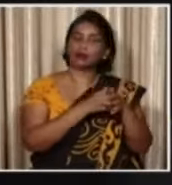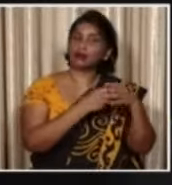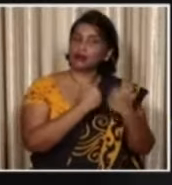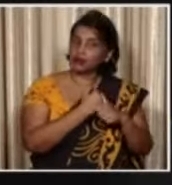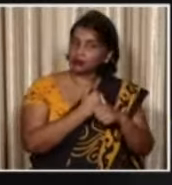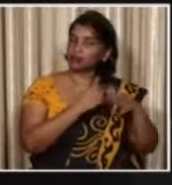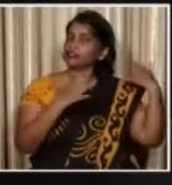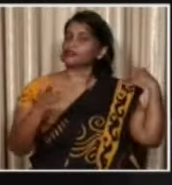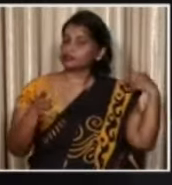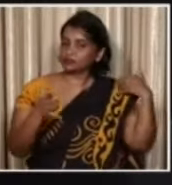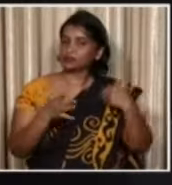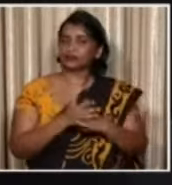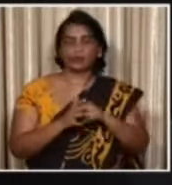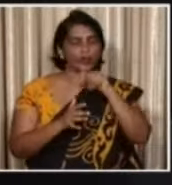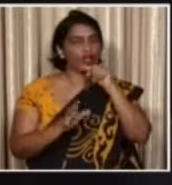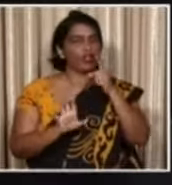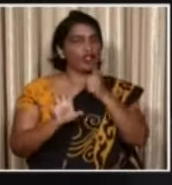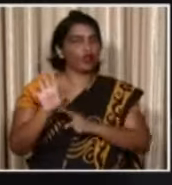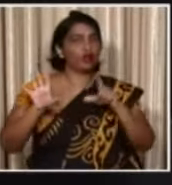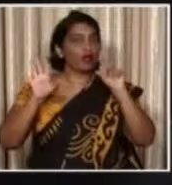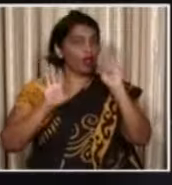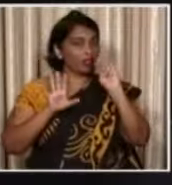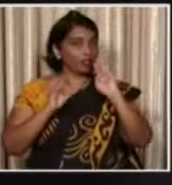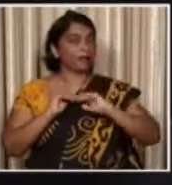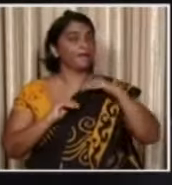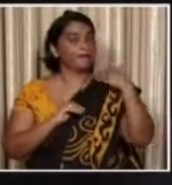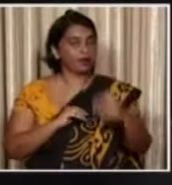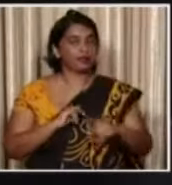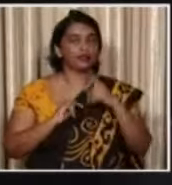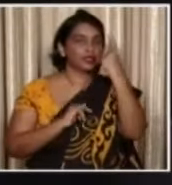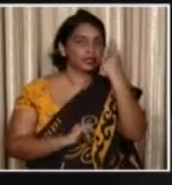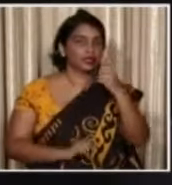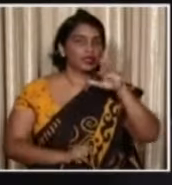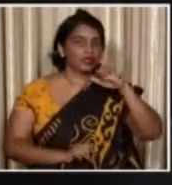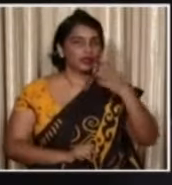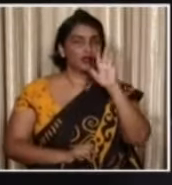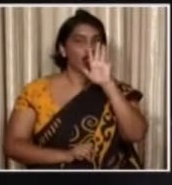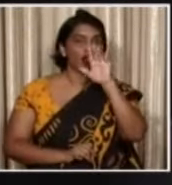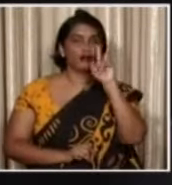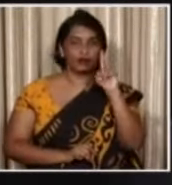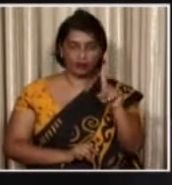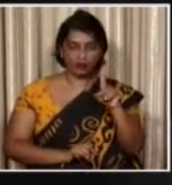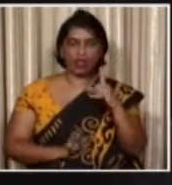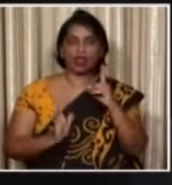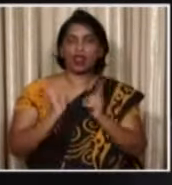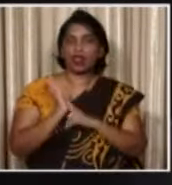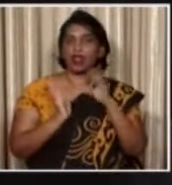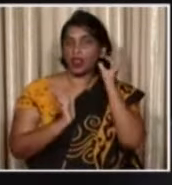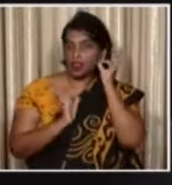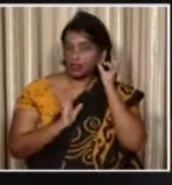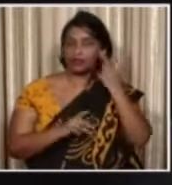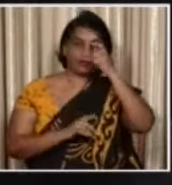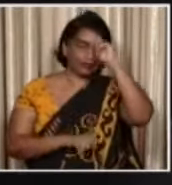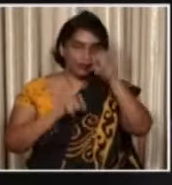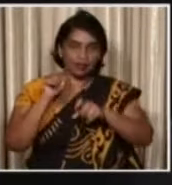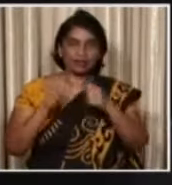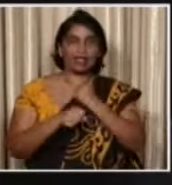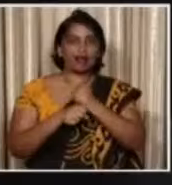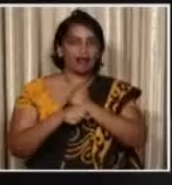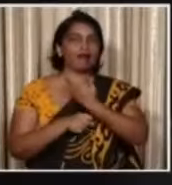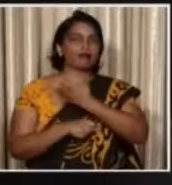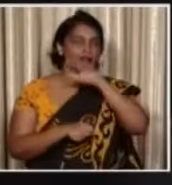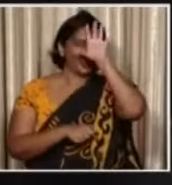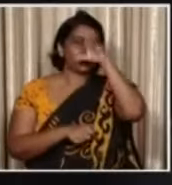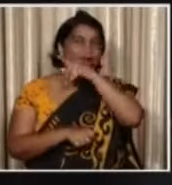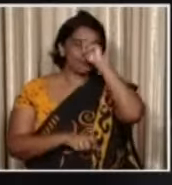Hadaputana Sita, Hariata Audu, Hatariakapase, Egda Samasia, Anueke, Lali Tatua Mudari Mahata, Sagamani,